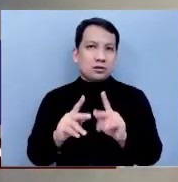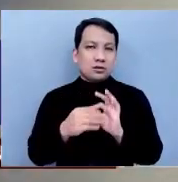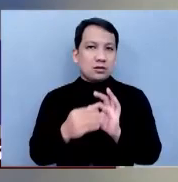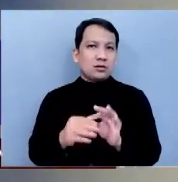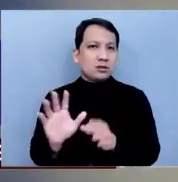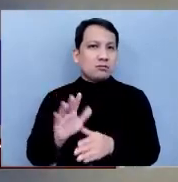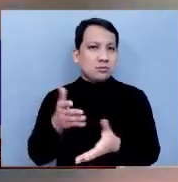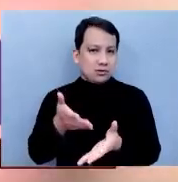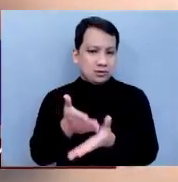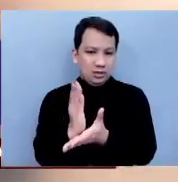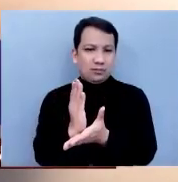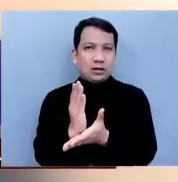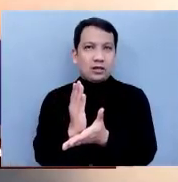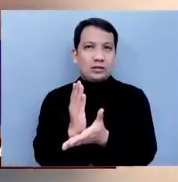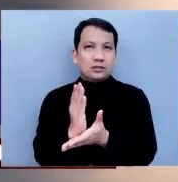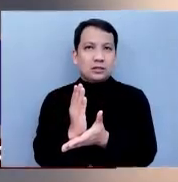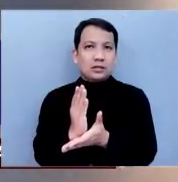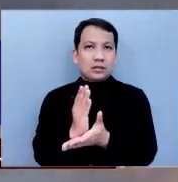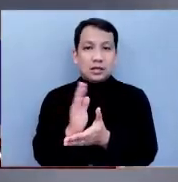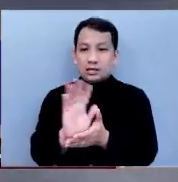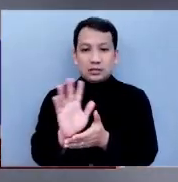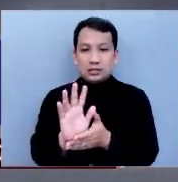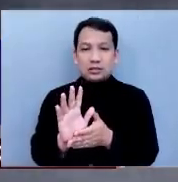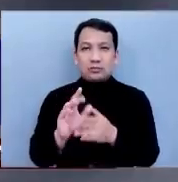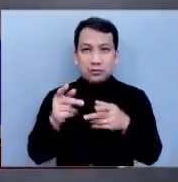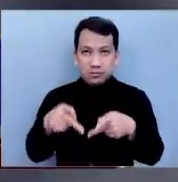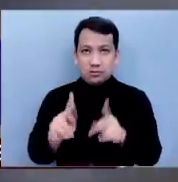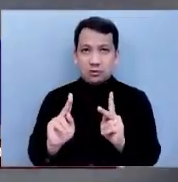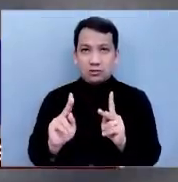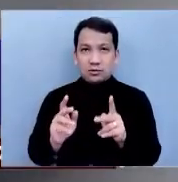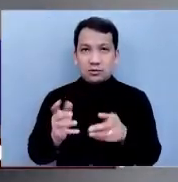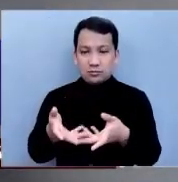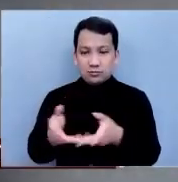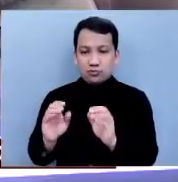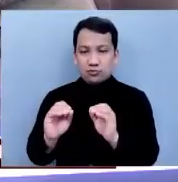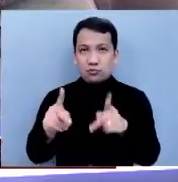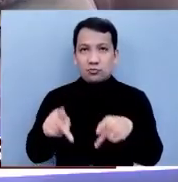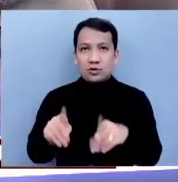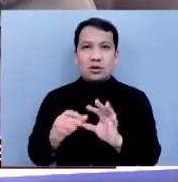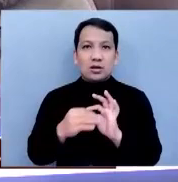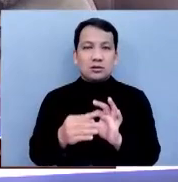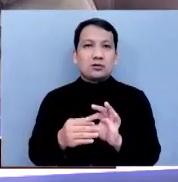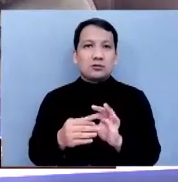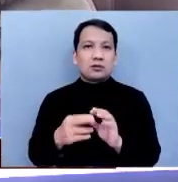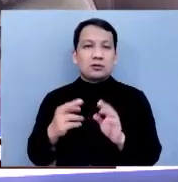karapatan, privilehiyo po yan, pwedeng bawiin ang gobyerno anytime. Okay, the big elephant in the room,